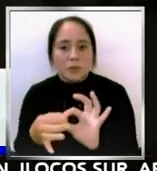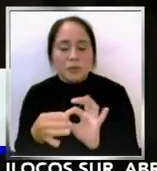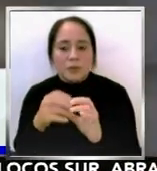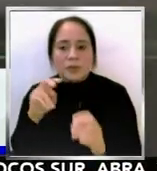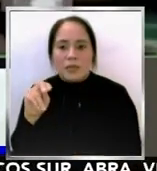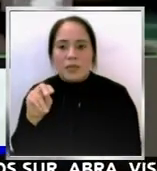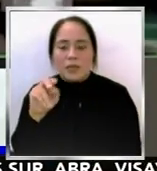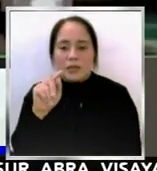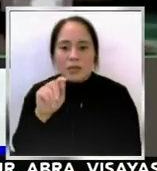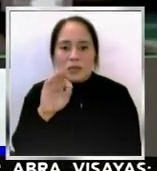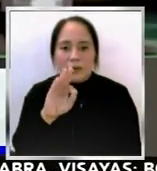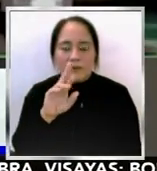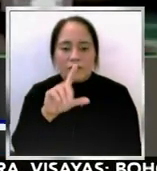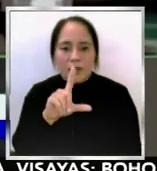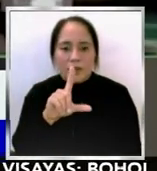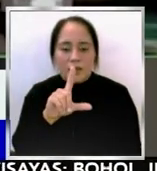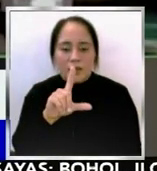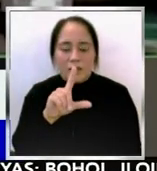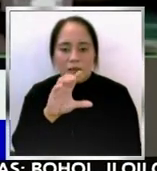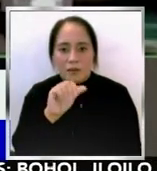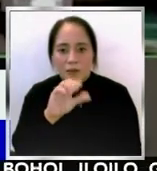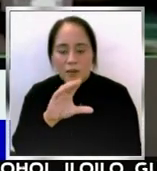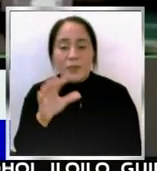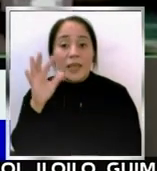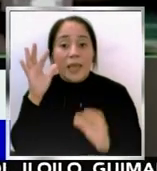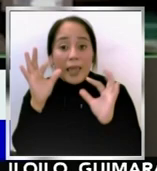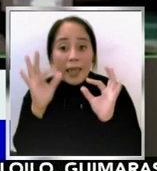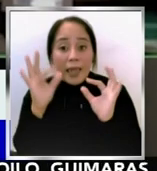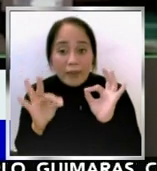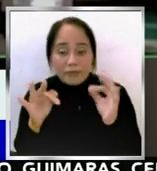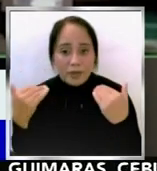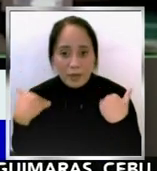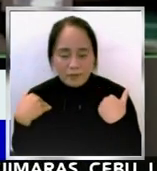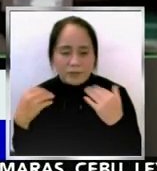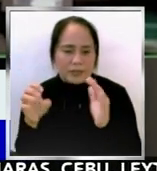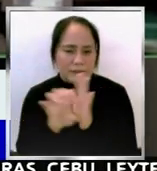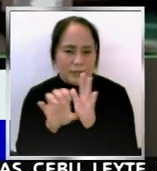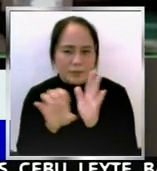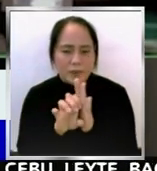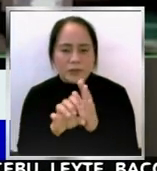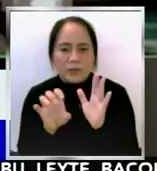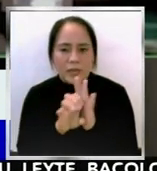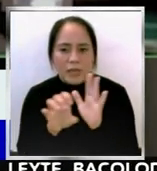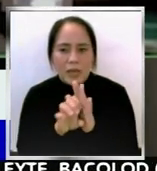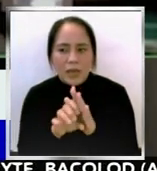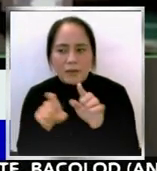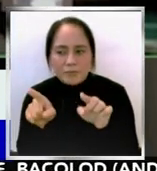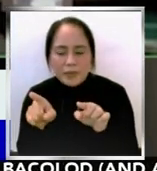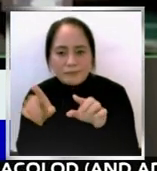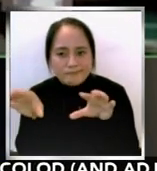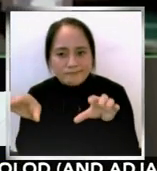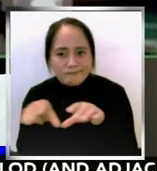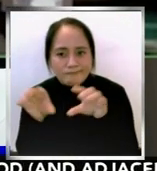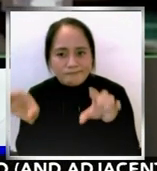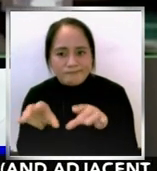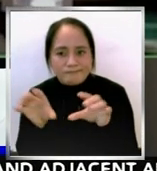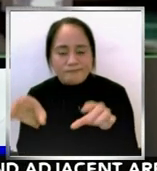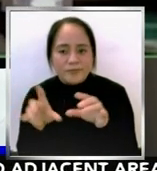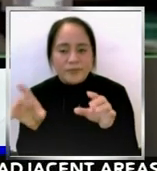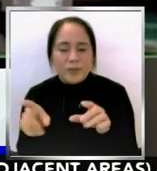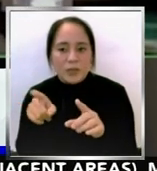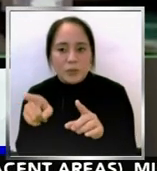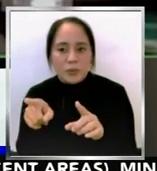NTF-LCAC. Kung merong, let's say, certain acts, ang mga red